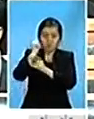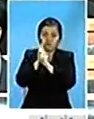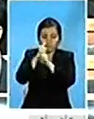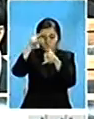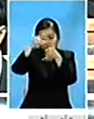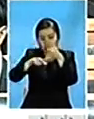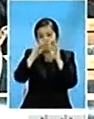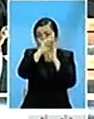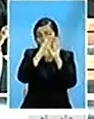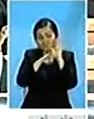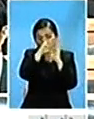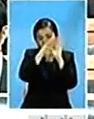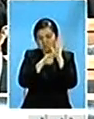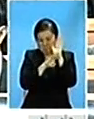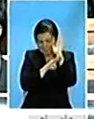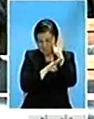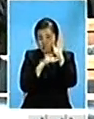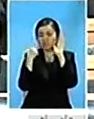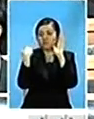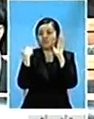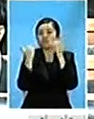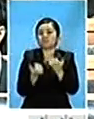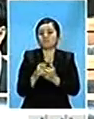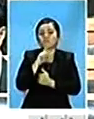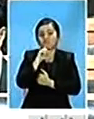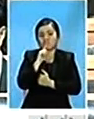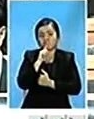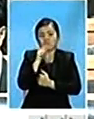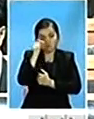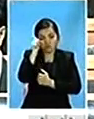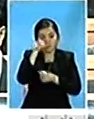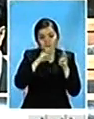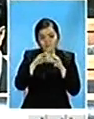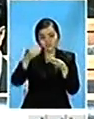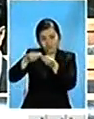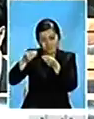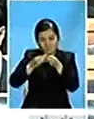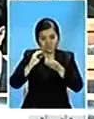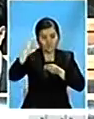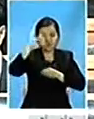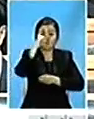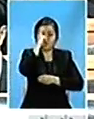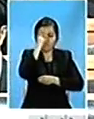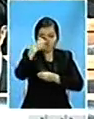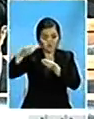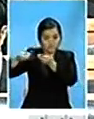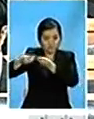ข้อนี้จึงถูกกล่าวหาได้ว่าเป็นการเอื้อประโยชน์ให้บริษัทต่างชาติ